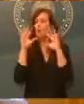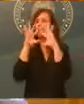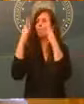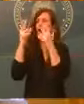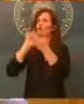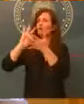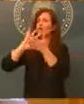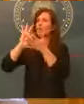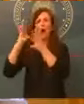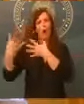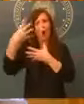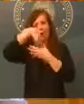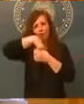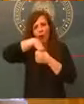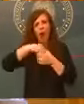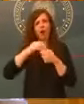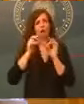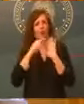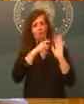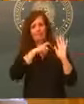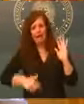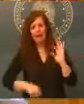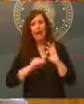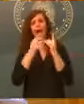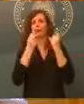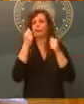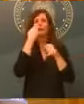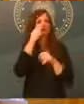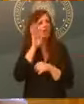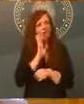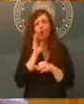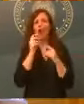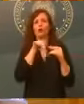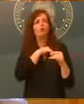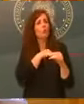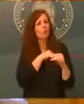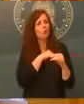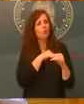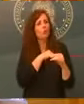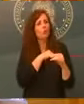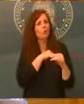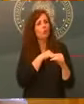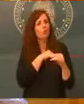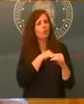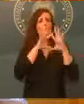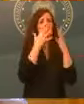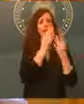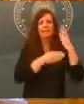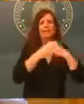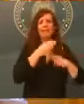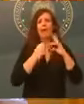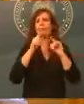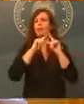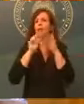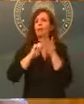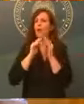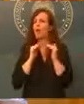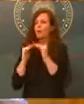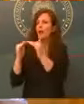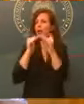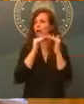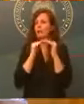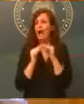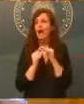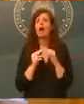con le forze sociali, con i genitori, con gli studenti, con la disabilità, con le scuole paritarie e ovviamente con gli enti